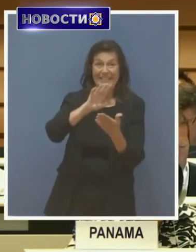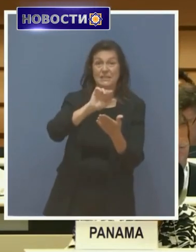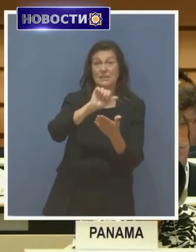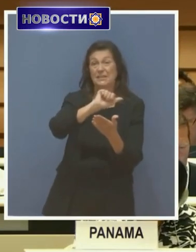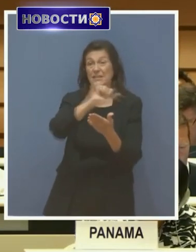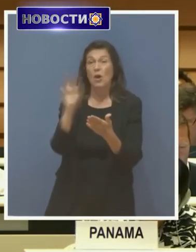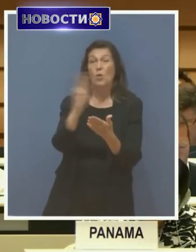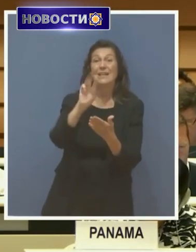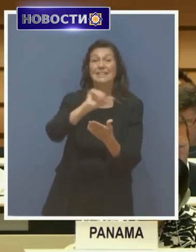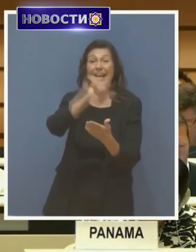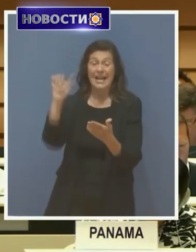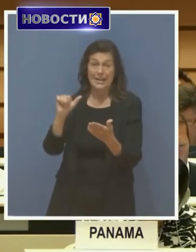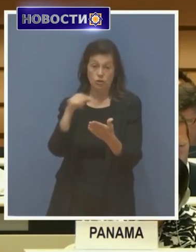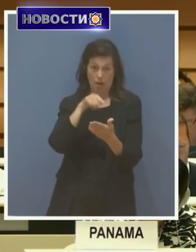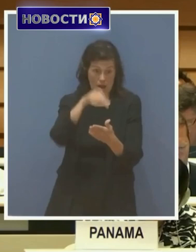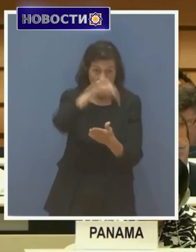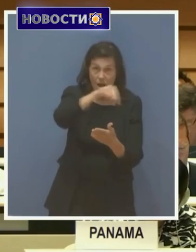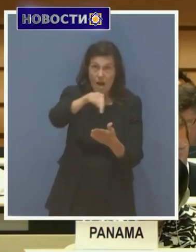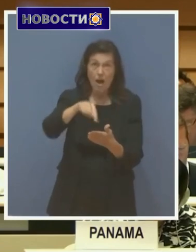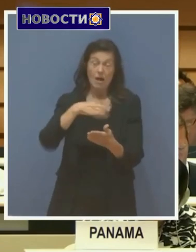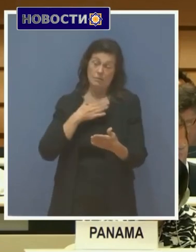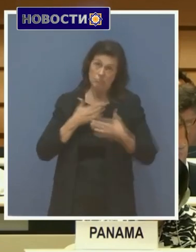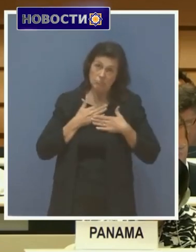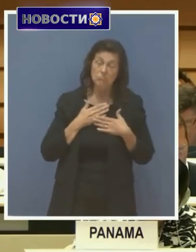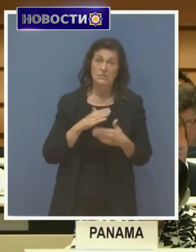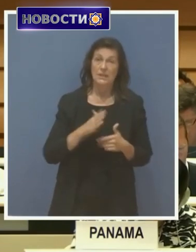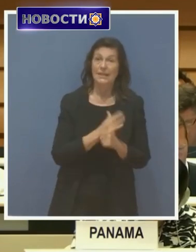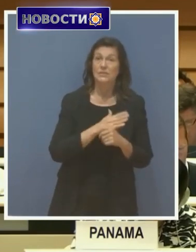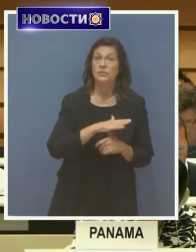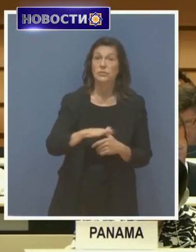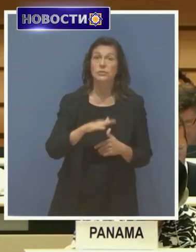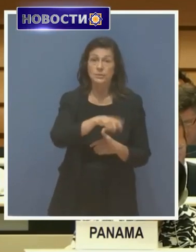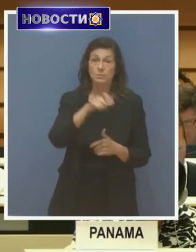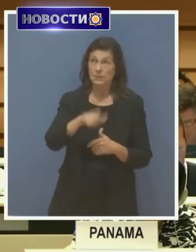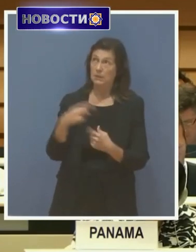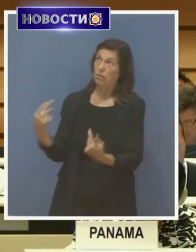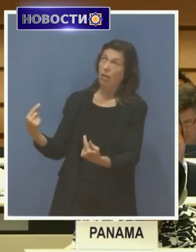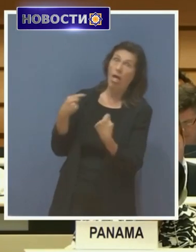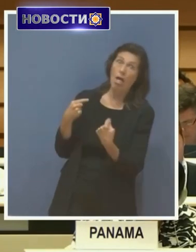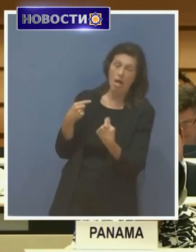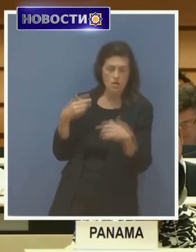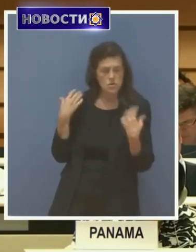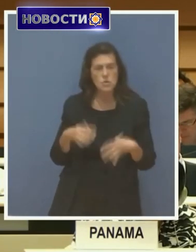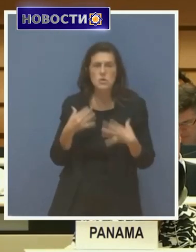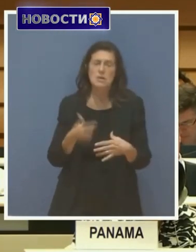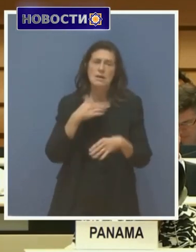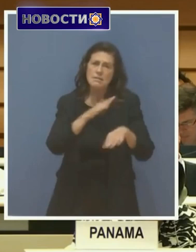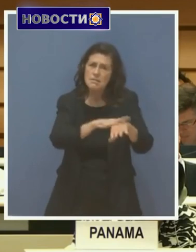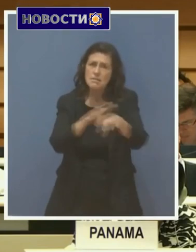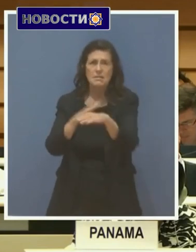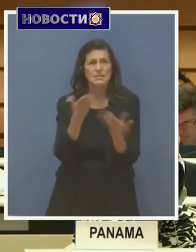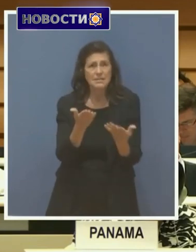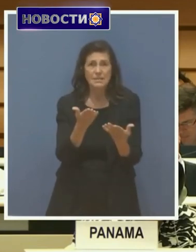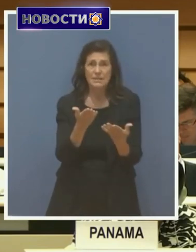войны 2020 года привела к чрезвычайному гуманитарному кризису. 120 тысяч армян Арцаха ежедневно живут под угрозой